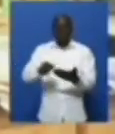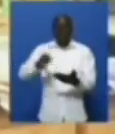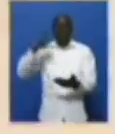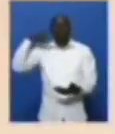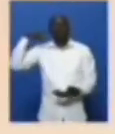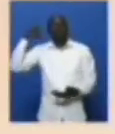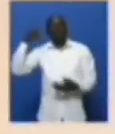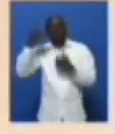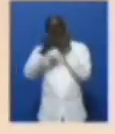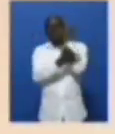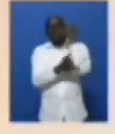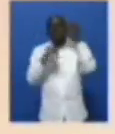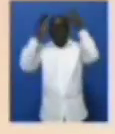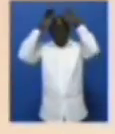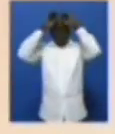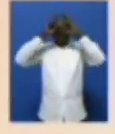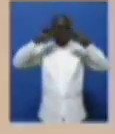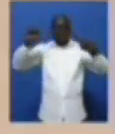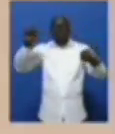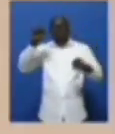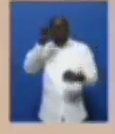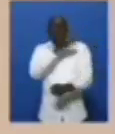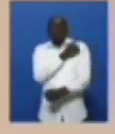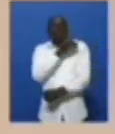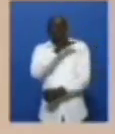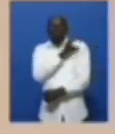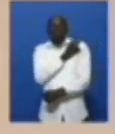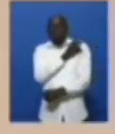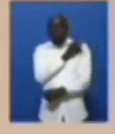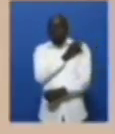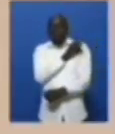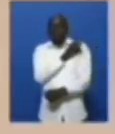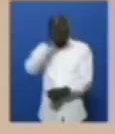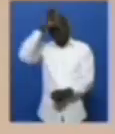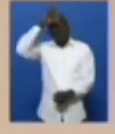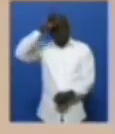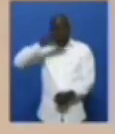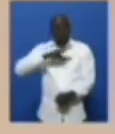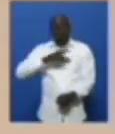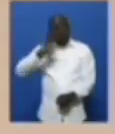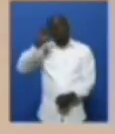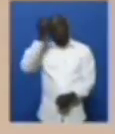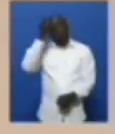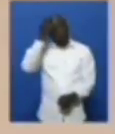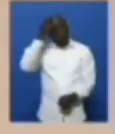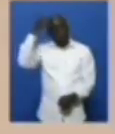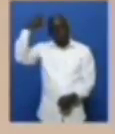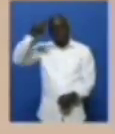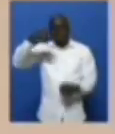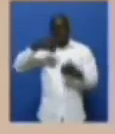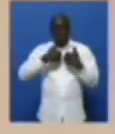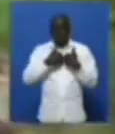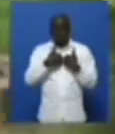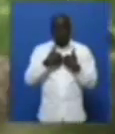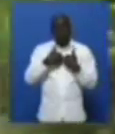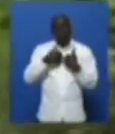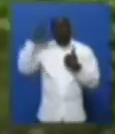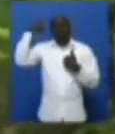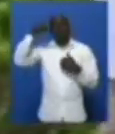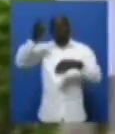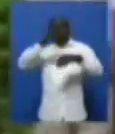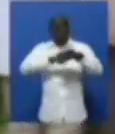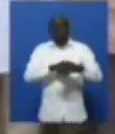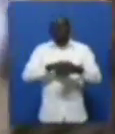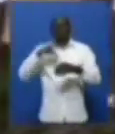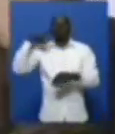le président Daniel Ouezin Koulibaly. Grand homme politique, Daniel Ouezin Koulibaly aura incontestablement marqué l'histoire de